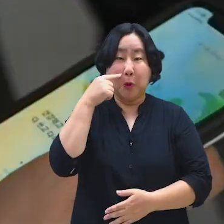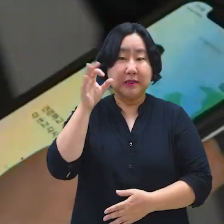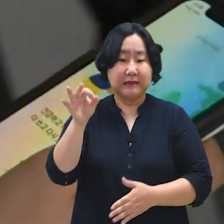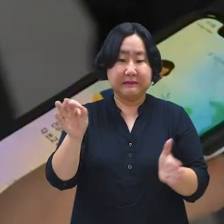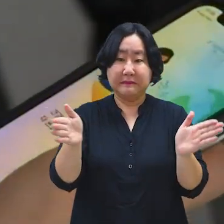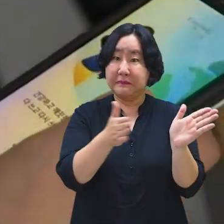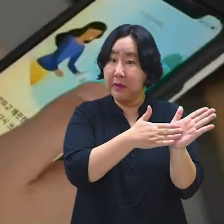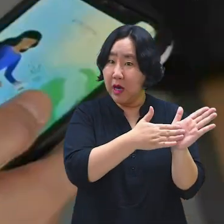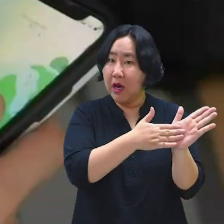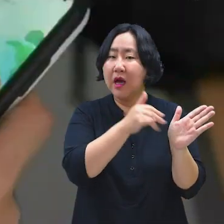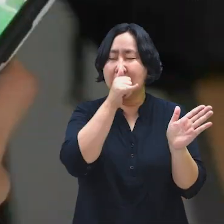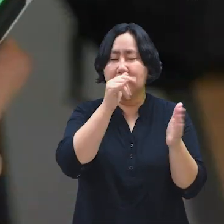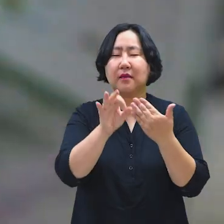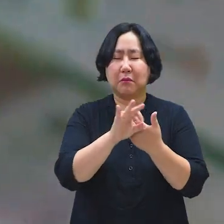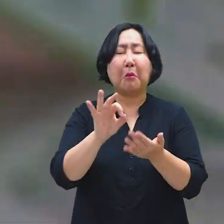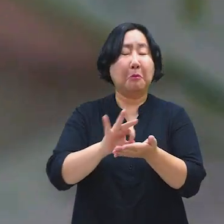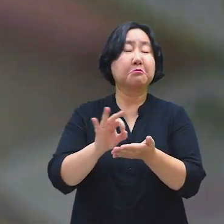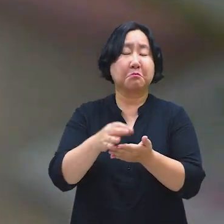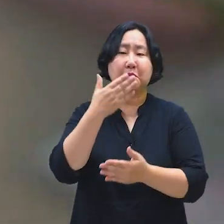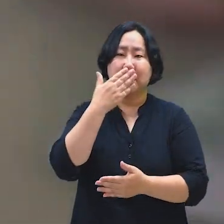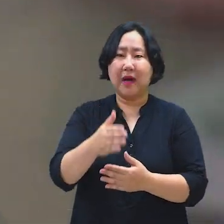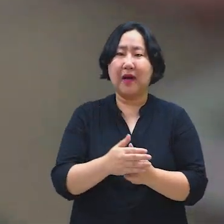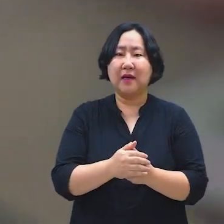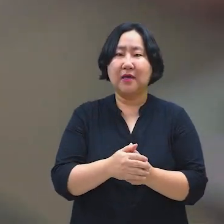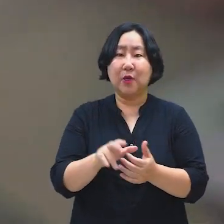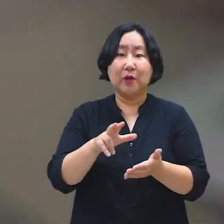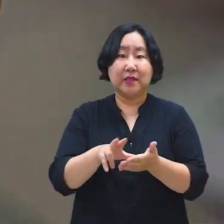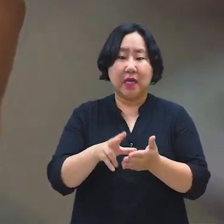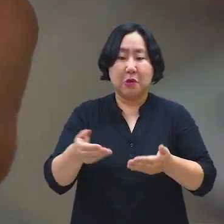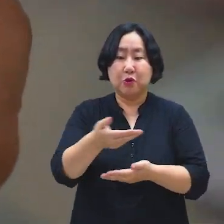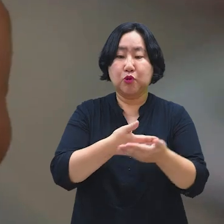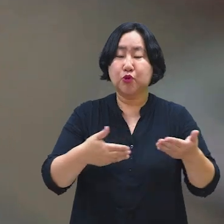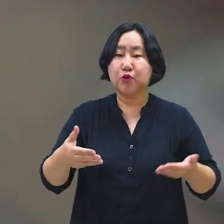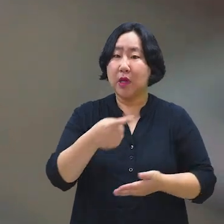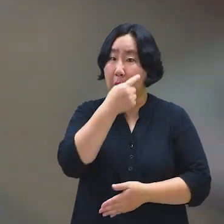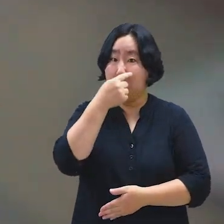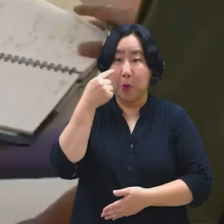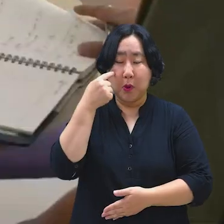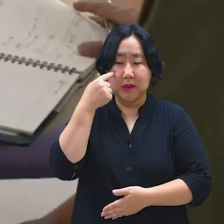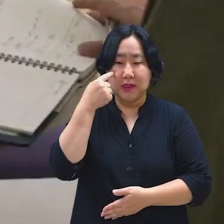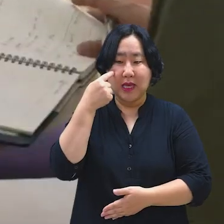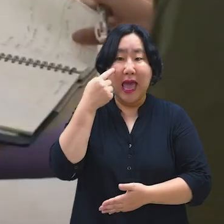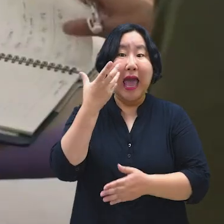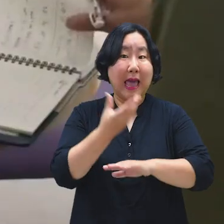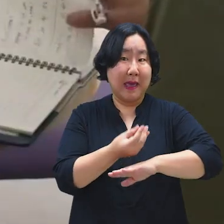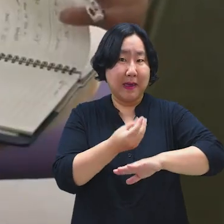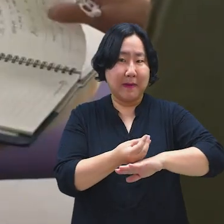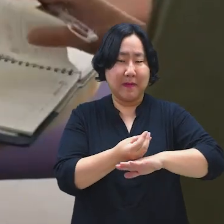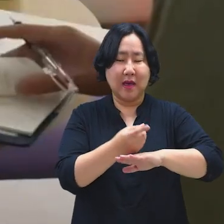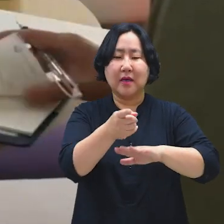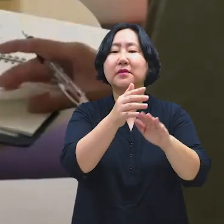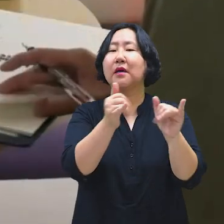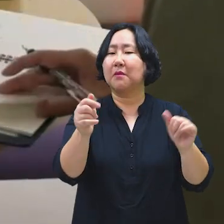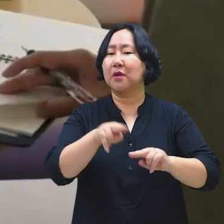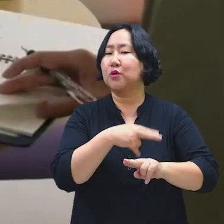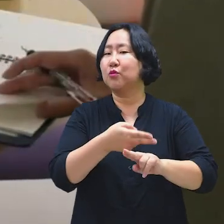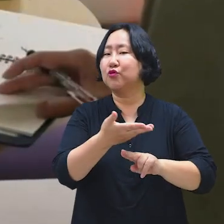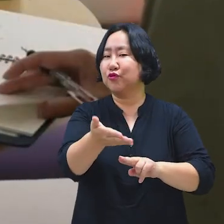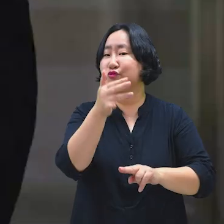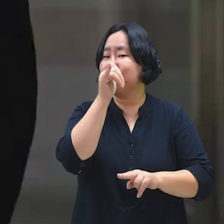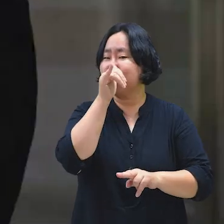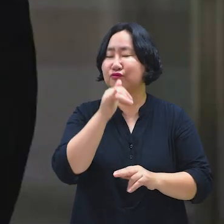있는 컵은 사용할 수 있고요 자원 순환 보증급 앱을 설치한 방문객들에게는 품도 증정하고